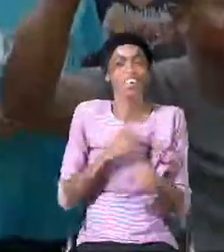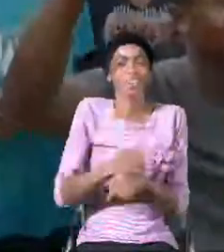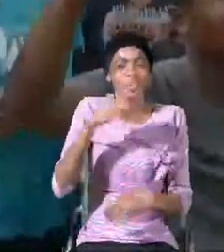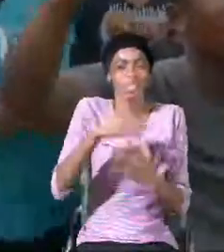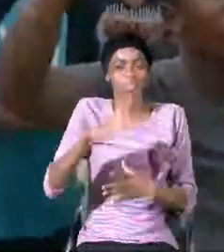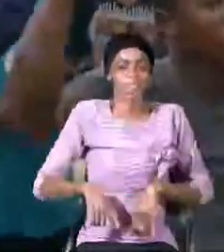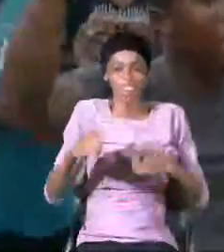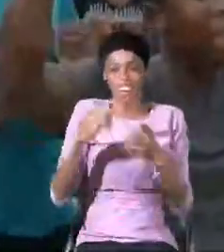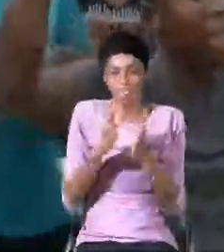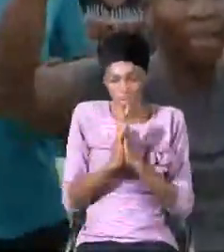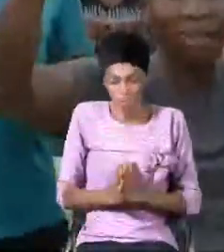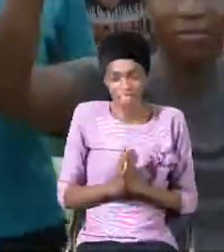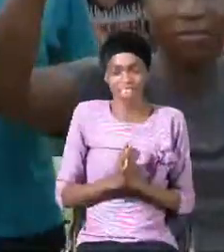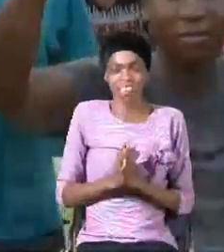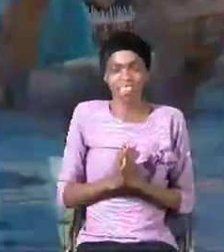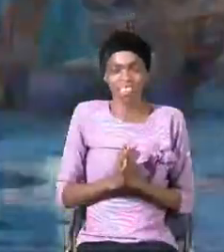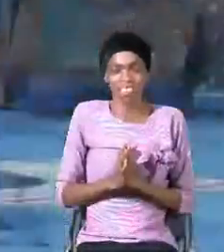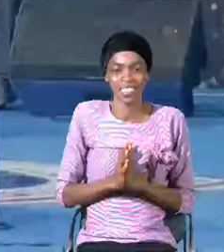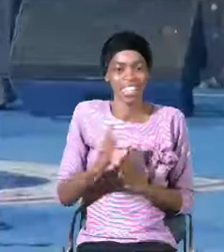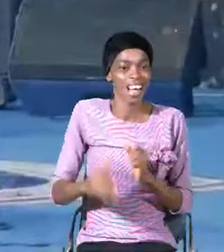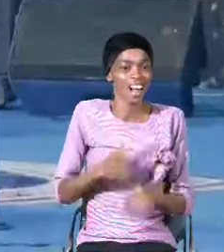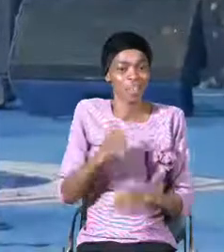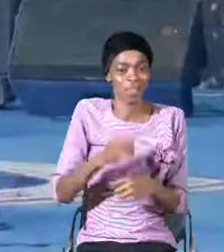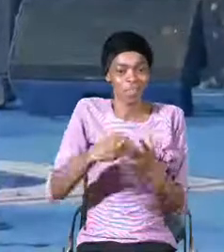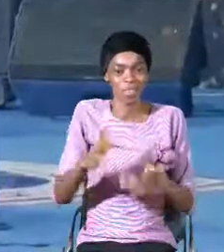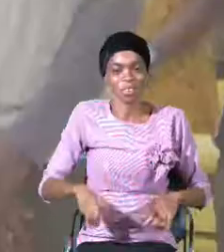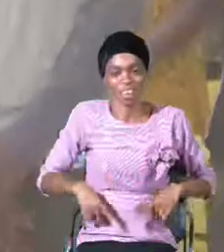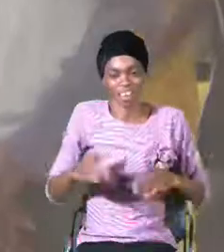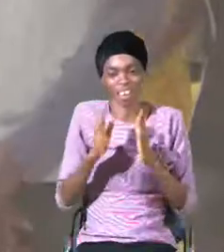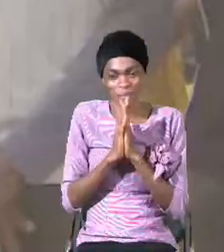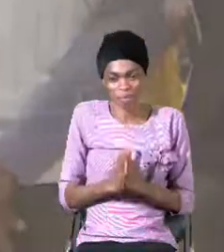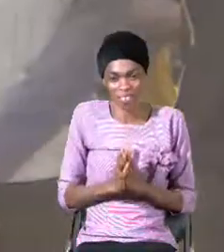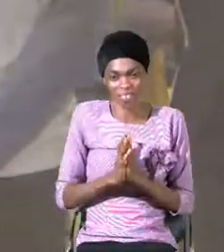Confirmé dans ta vie, affirmé dans ta vie,